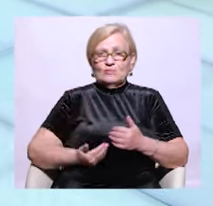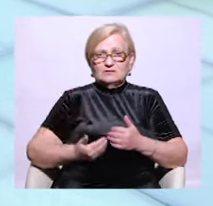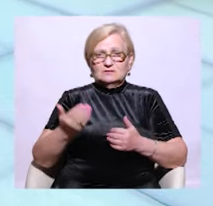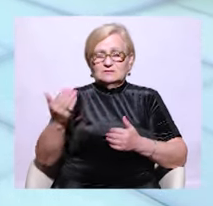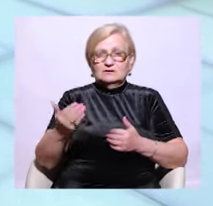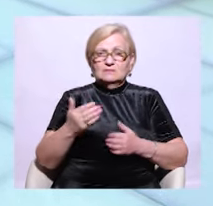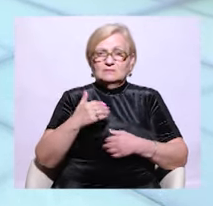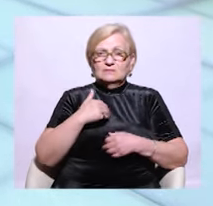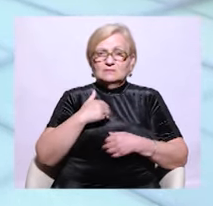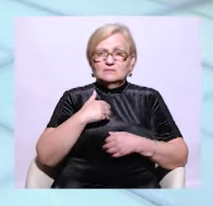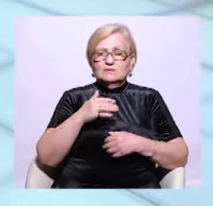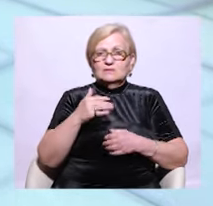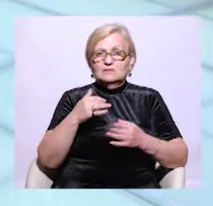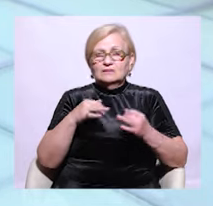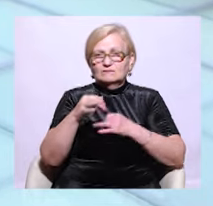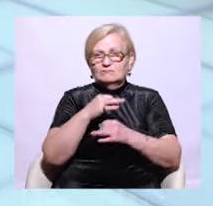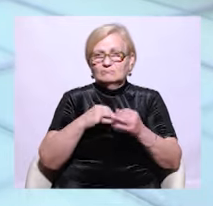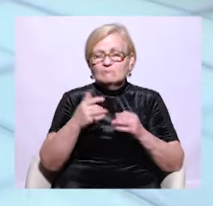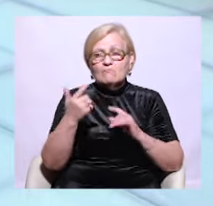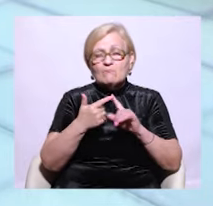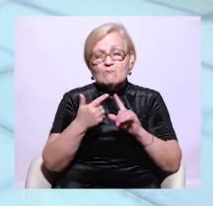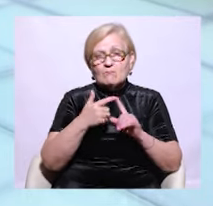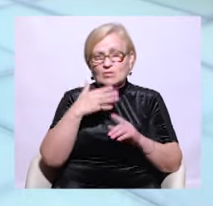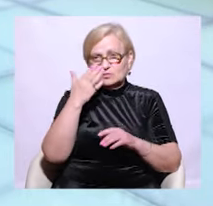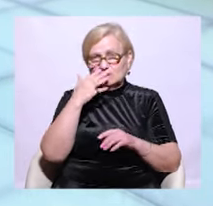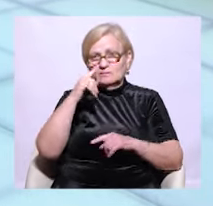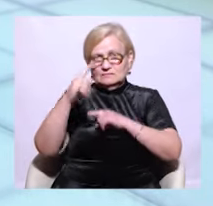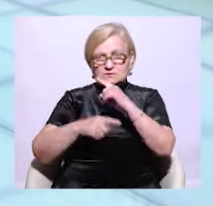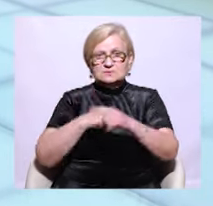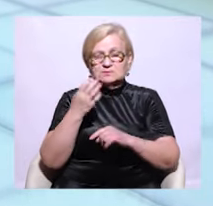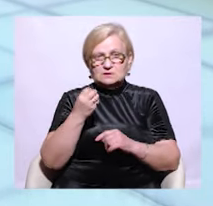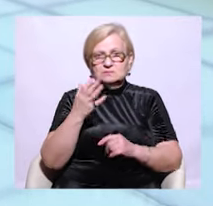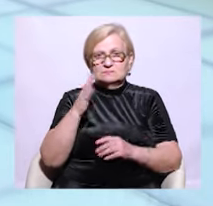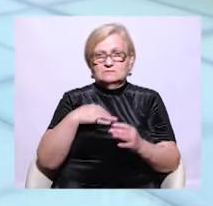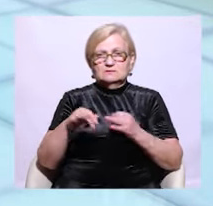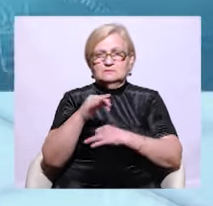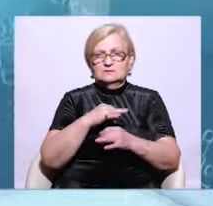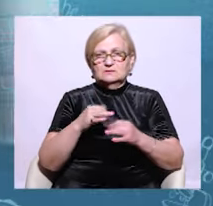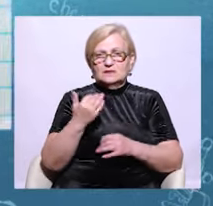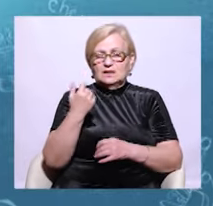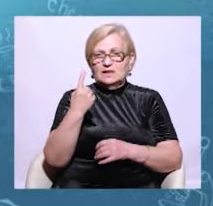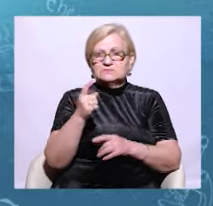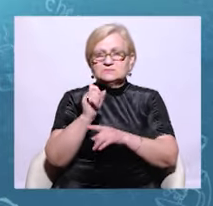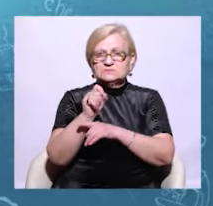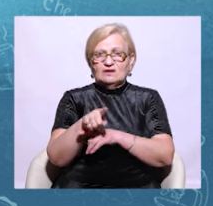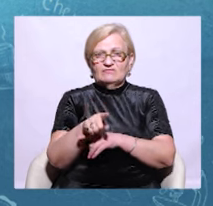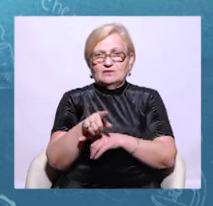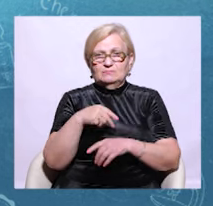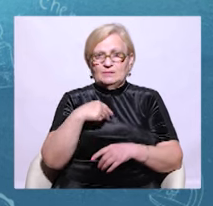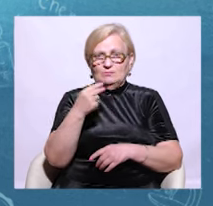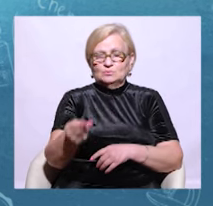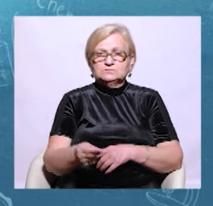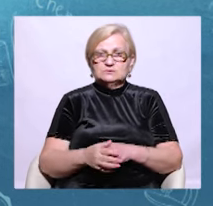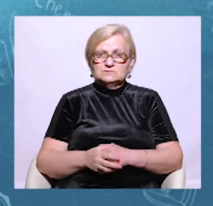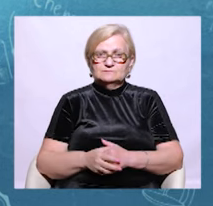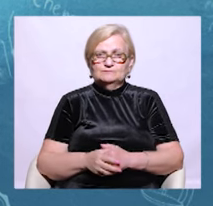კონკრეტულად ტექსტის შესახებ ვისაუბრებთ მეორე გაკვეთილის დროს. ახლა კი მინდა ერთი დავალება